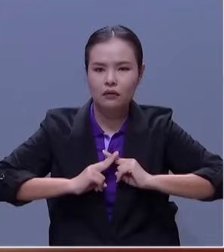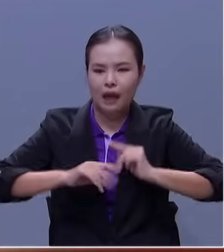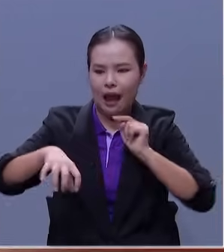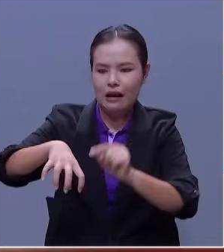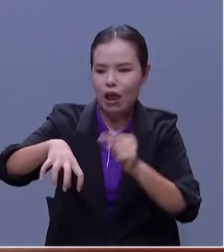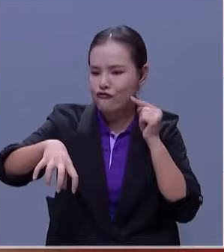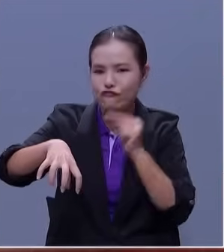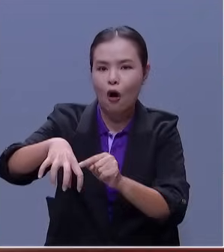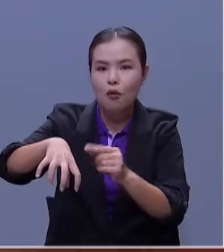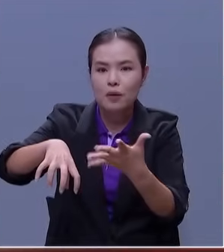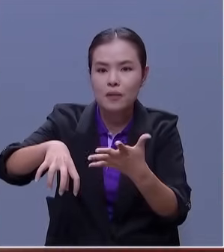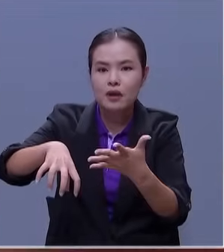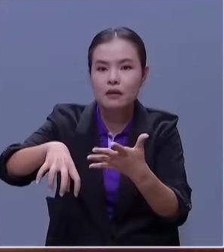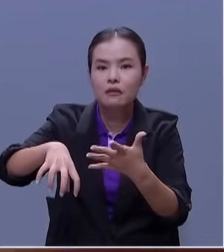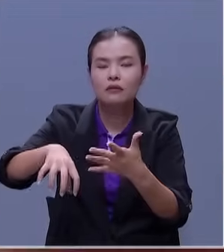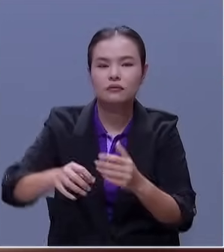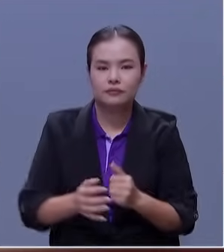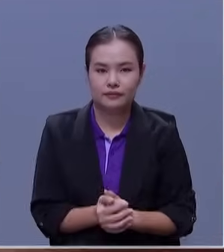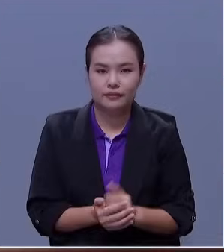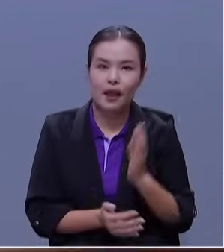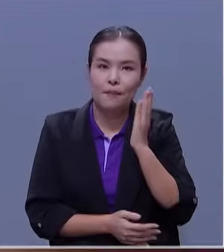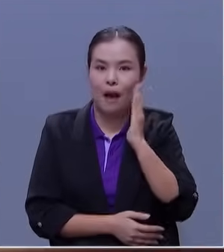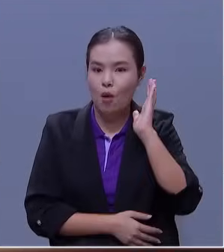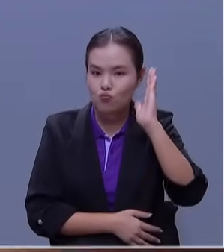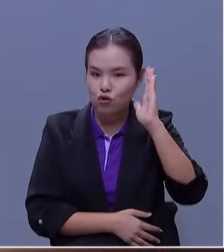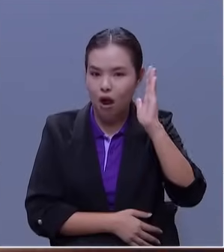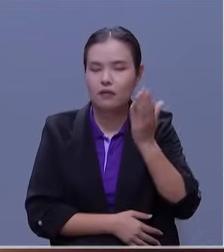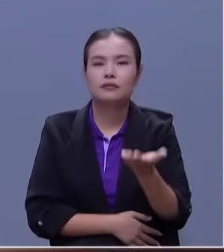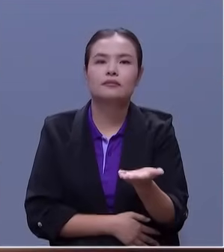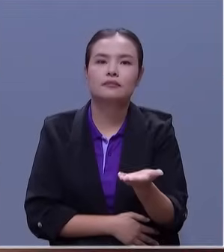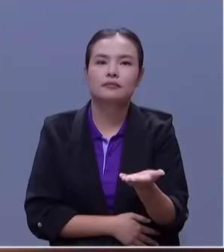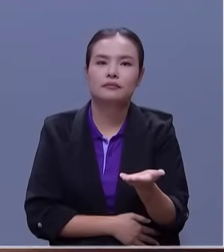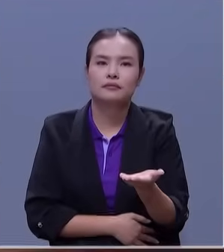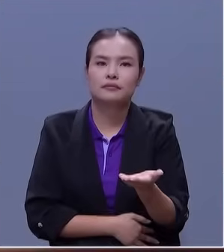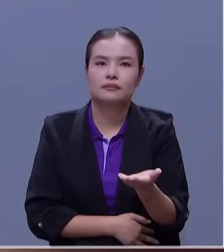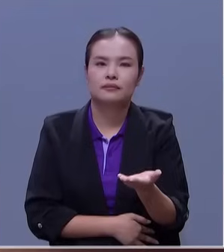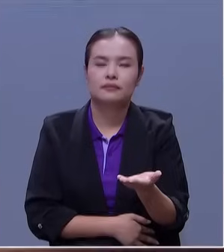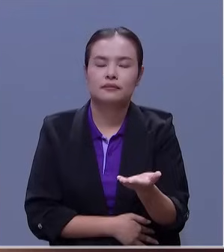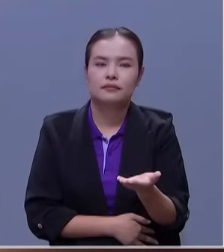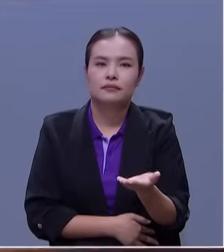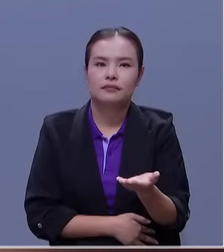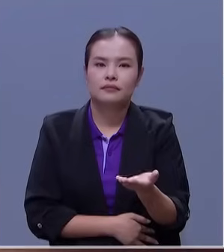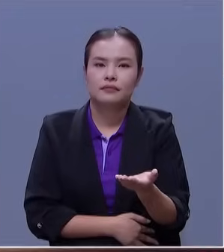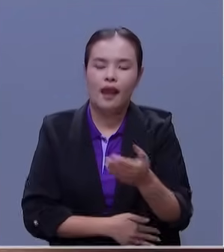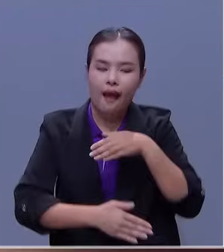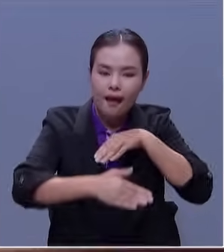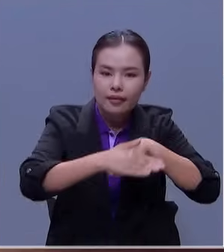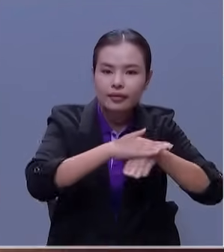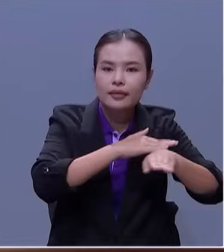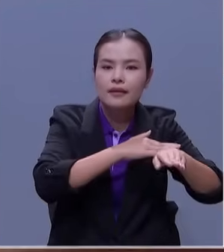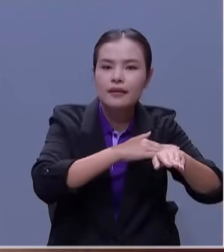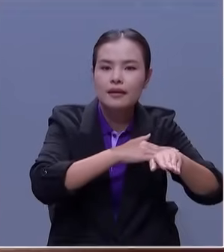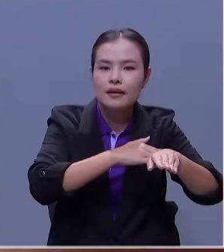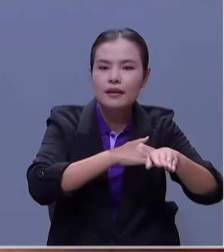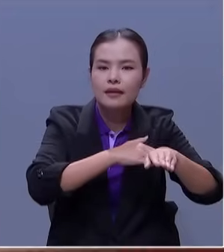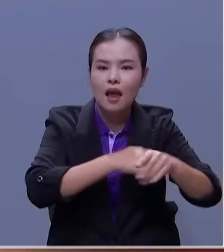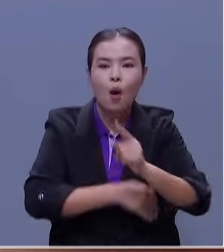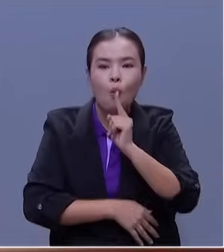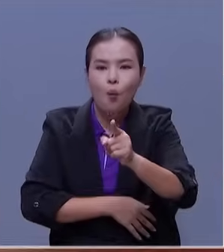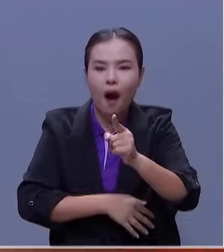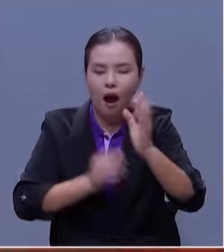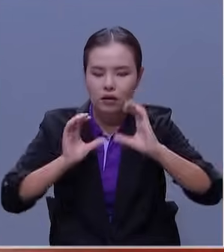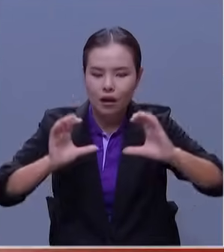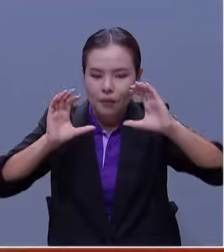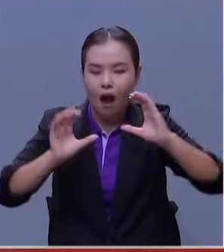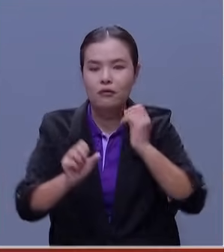สูงสุดดังนั้นการที่ในแป้งเลือกที่จะหลบหนีไปแล้วก็มากล่าวหาเจ้าหน้าที่รัฐทีห